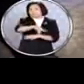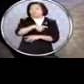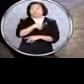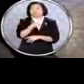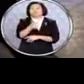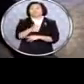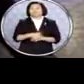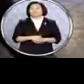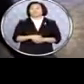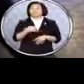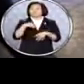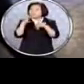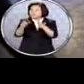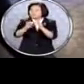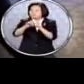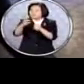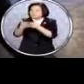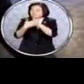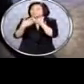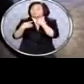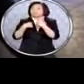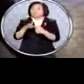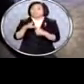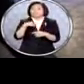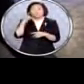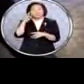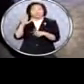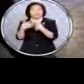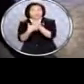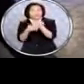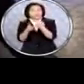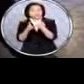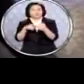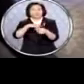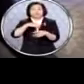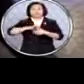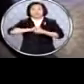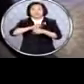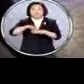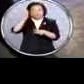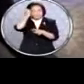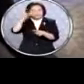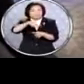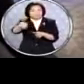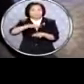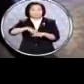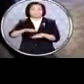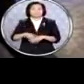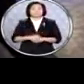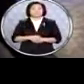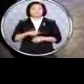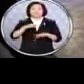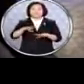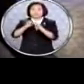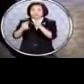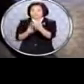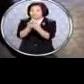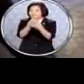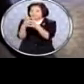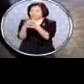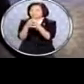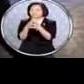我们更珍惜人民对我们的支持，我们更会汲取教训，我们也更会去跟人民在一起